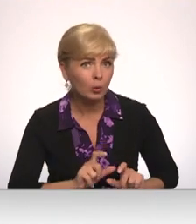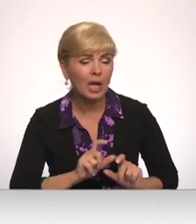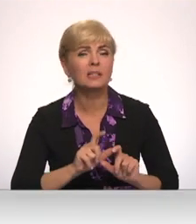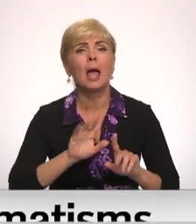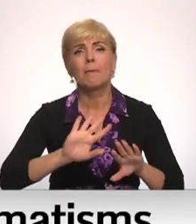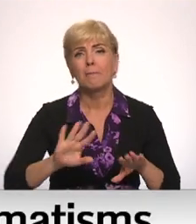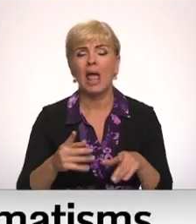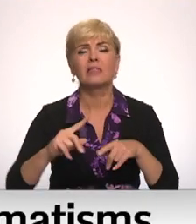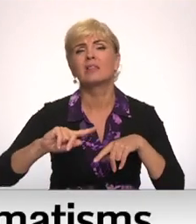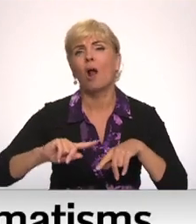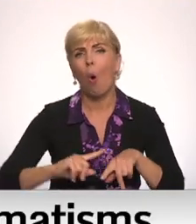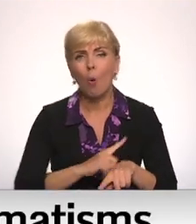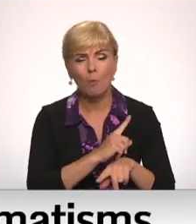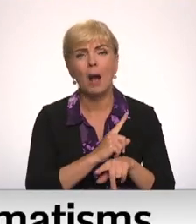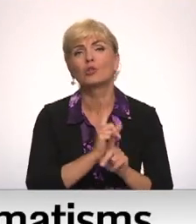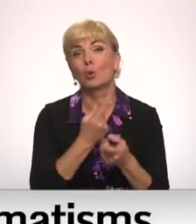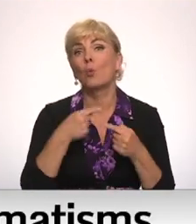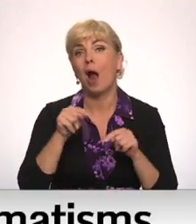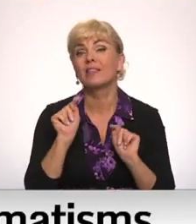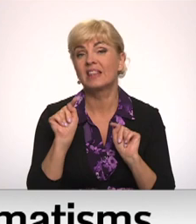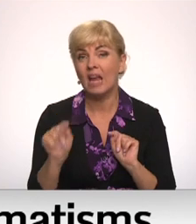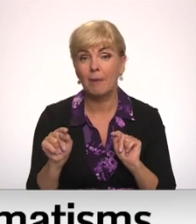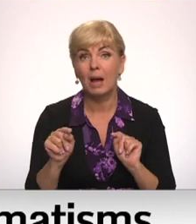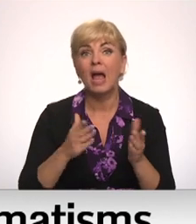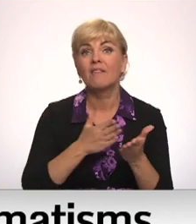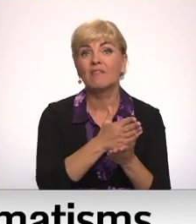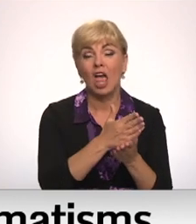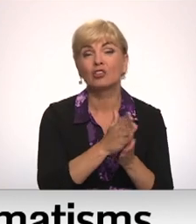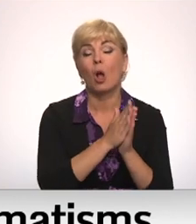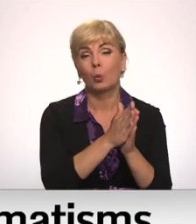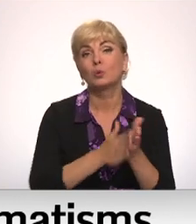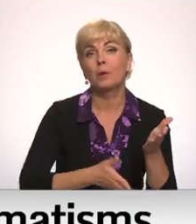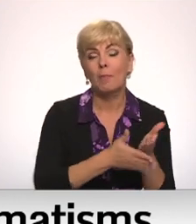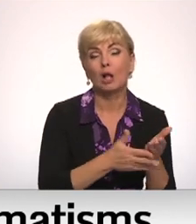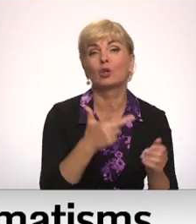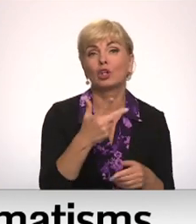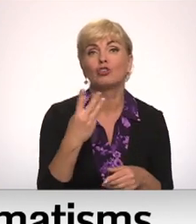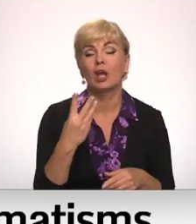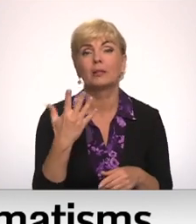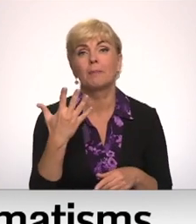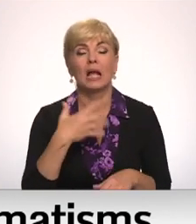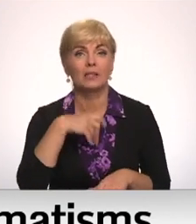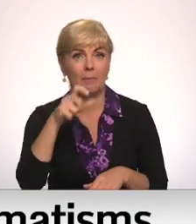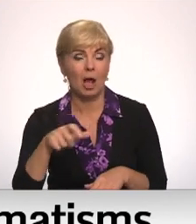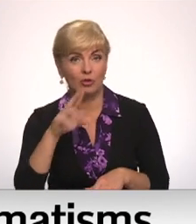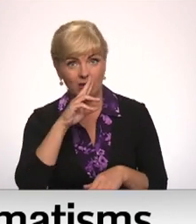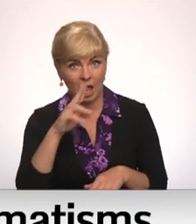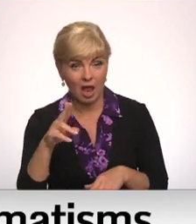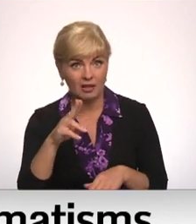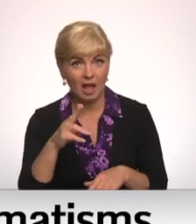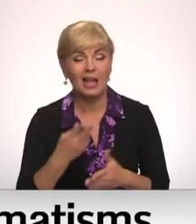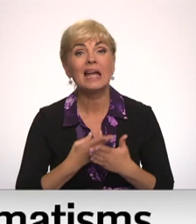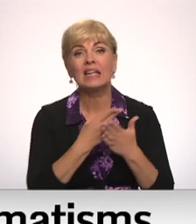traumas no tiem, kas vairšās pēc palīdzības, kad 3, 4, 5 pacienti nedēļā ir